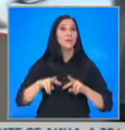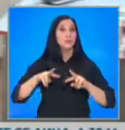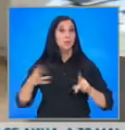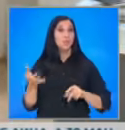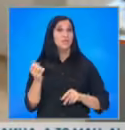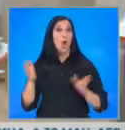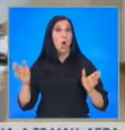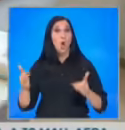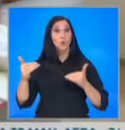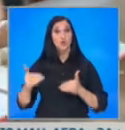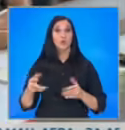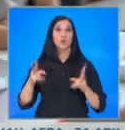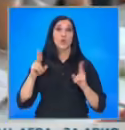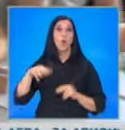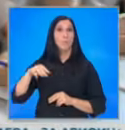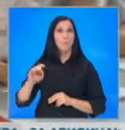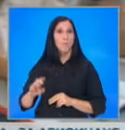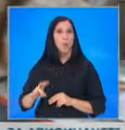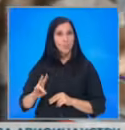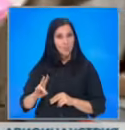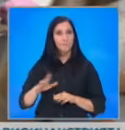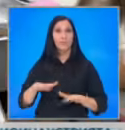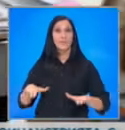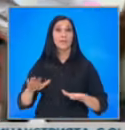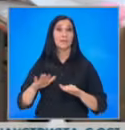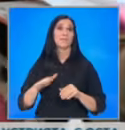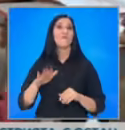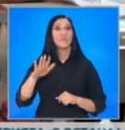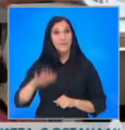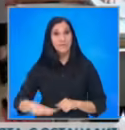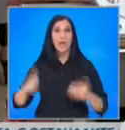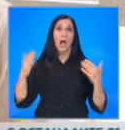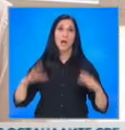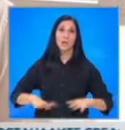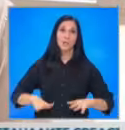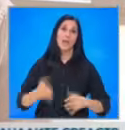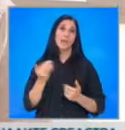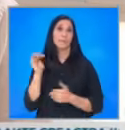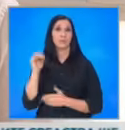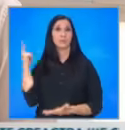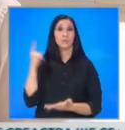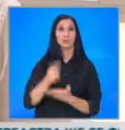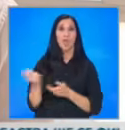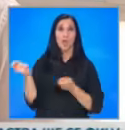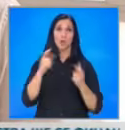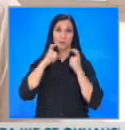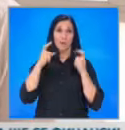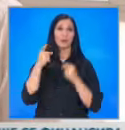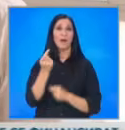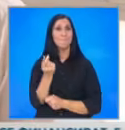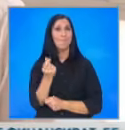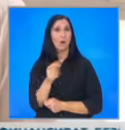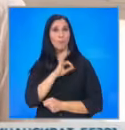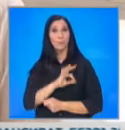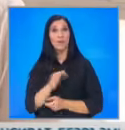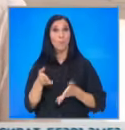окончателно решение. Децата в детските градини няма да са задължени да носят маски. Това е една малка победа по пътя ни да осигурим